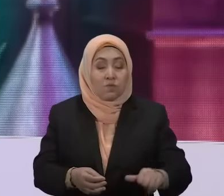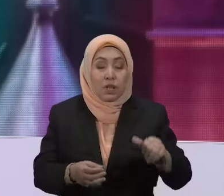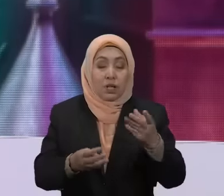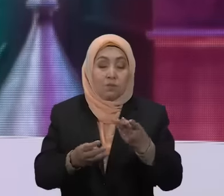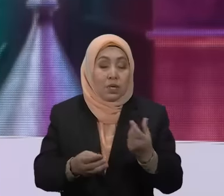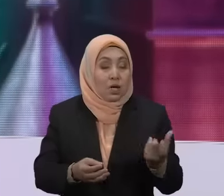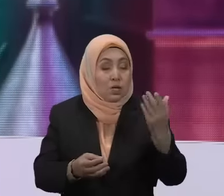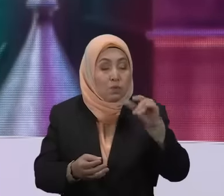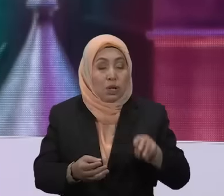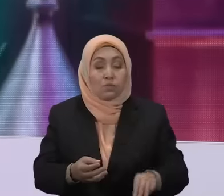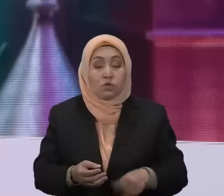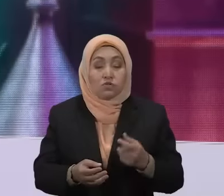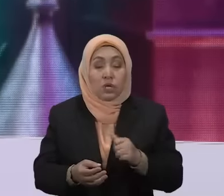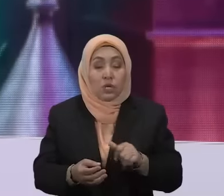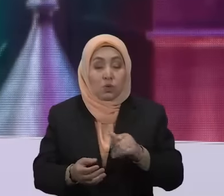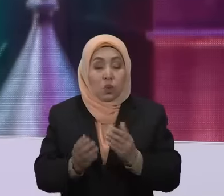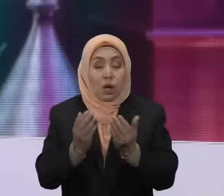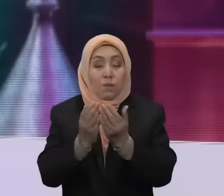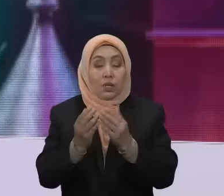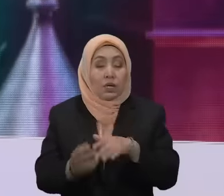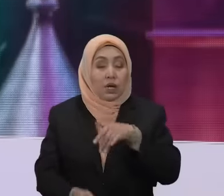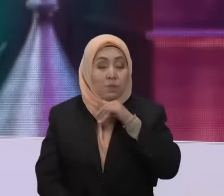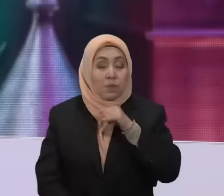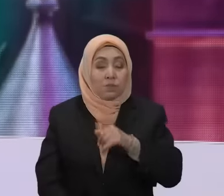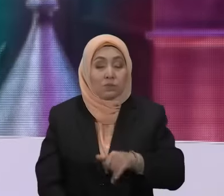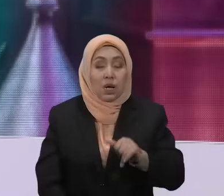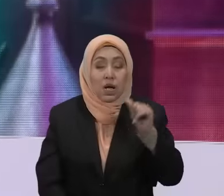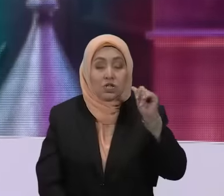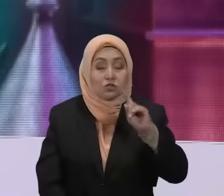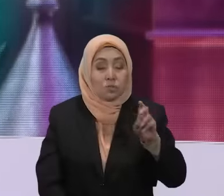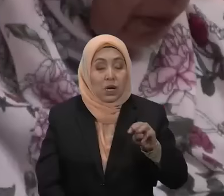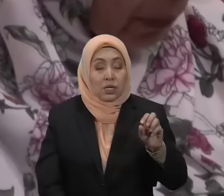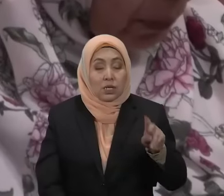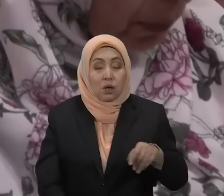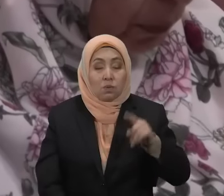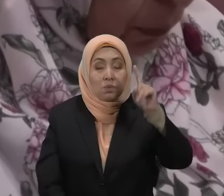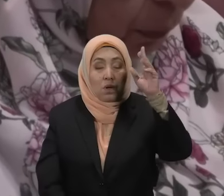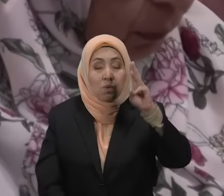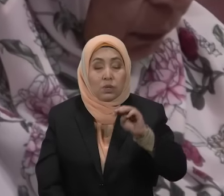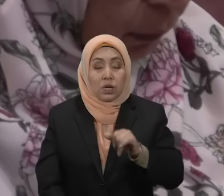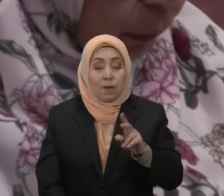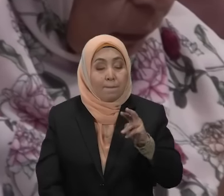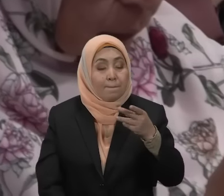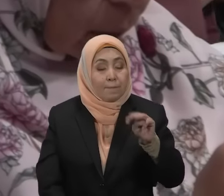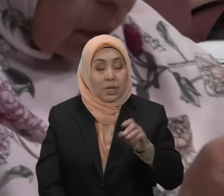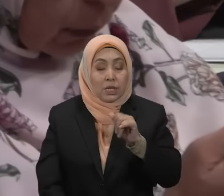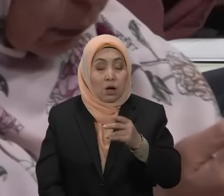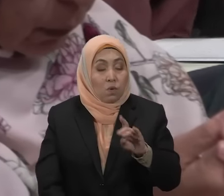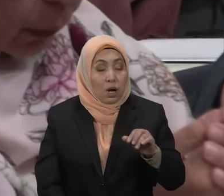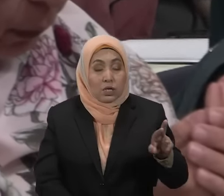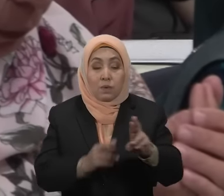ashrafil anbiya wal mursalin wa ala alihi wa sahbihi ajma'in. Allahumma ya Allah wa ya Rahman wa ya